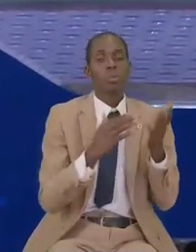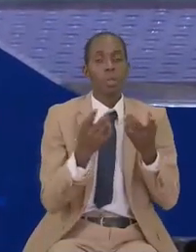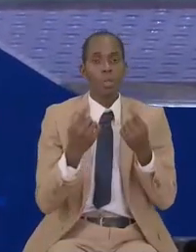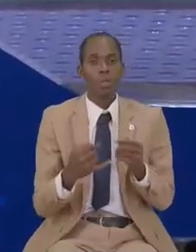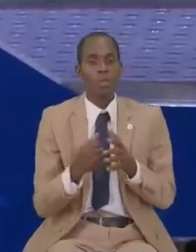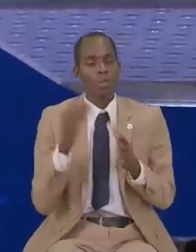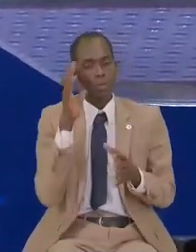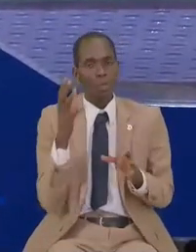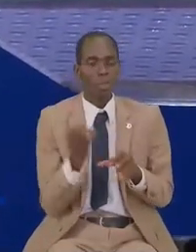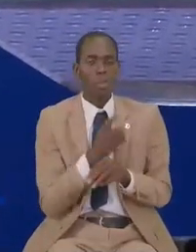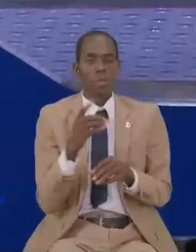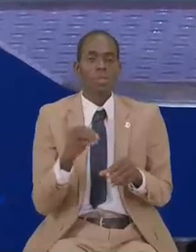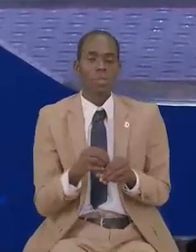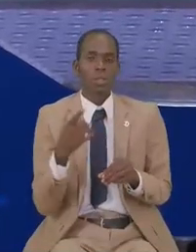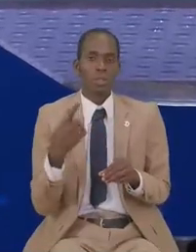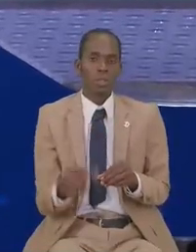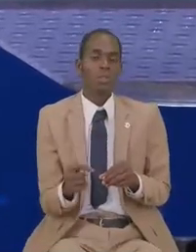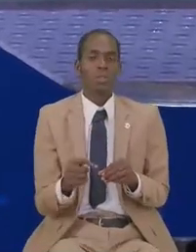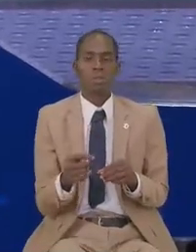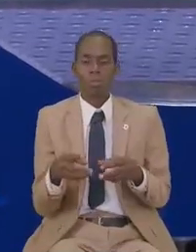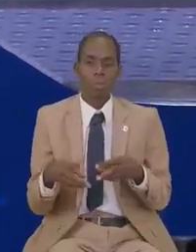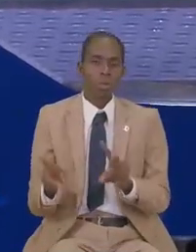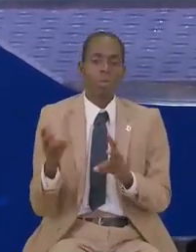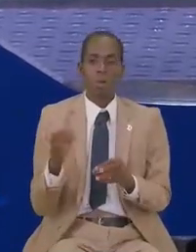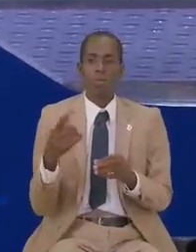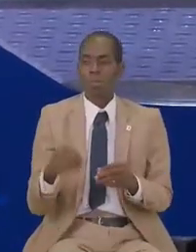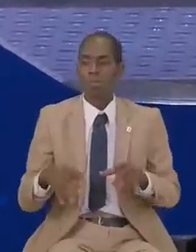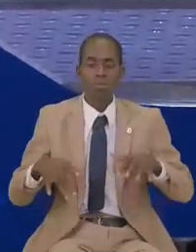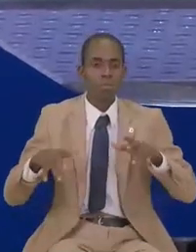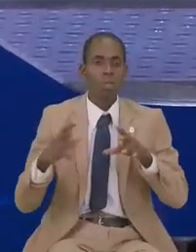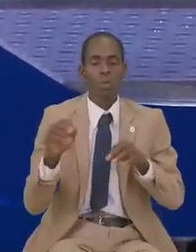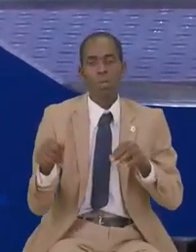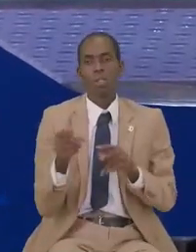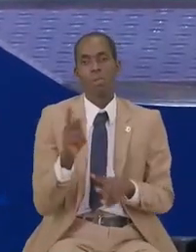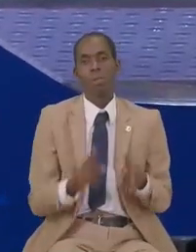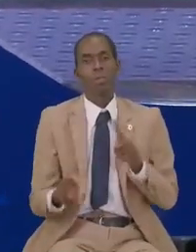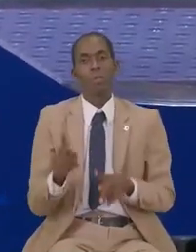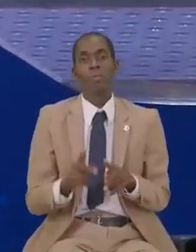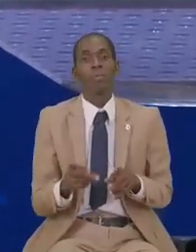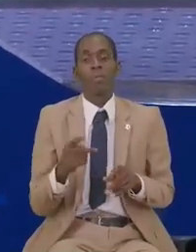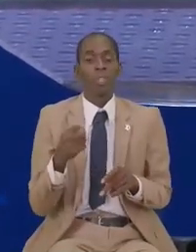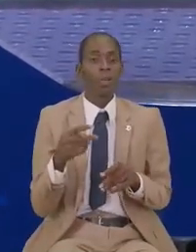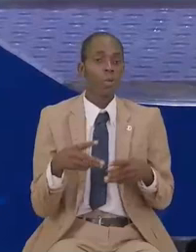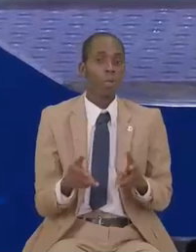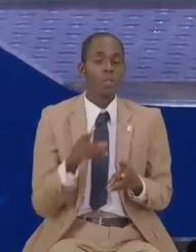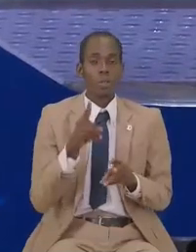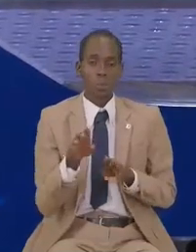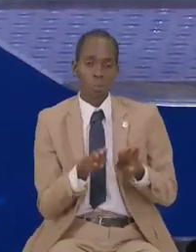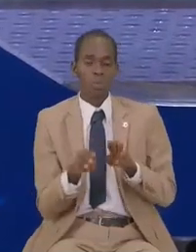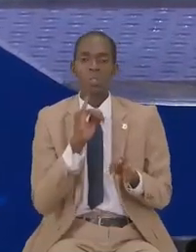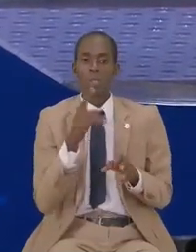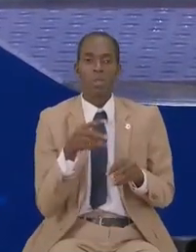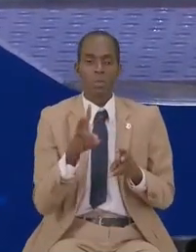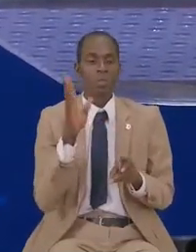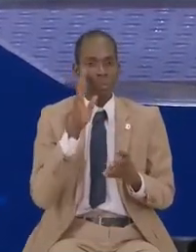à la direction de la majorité des gens. Mais la façon dont ils vont vivre, telle tu vas vivre, la façon dont